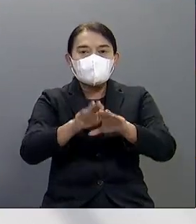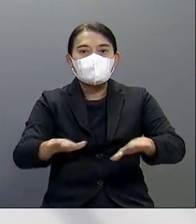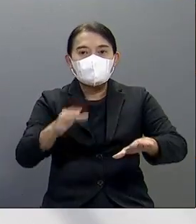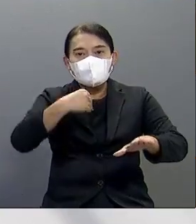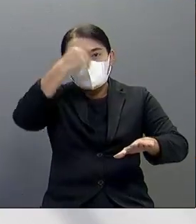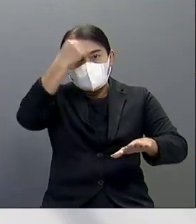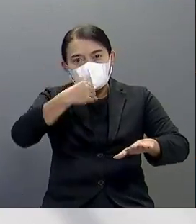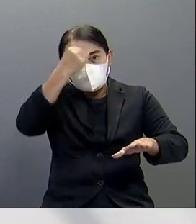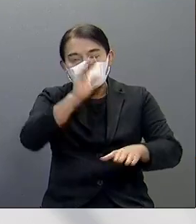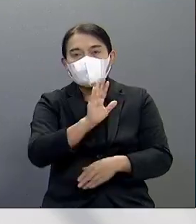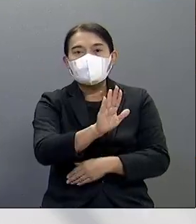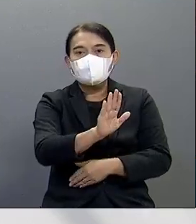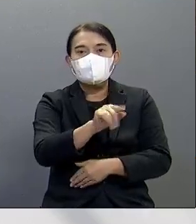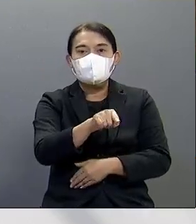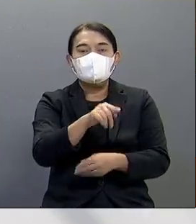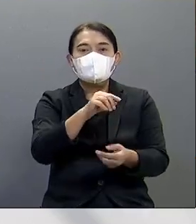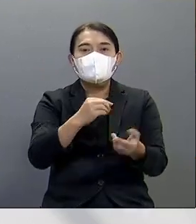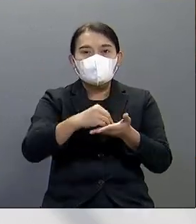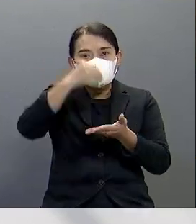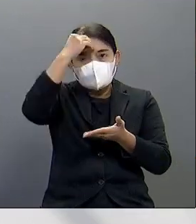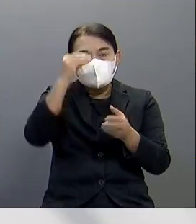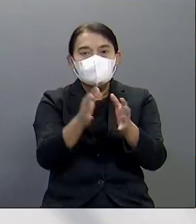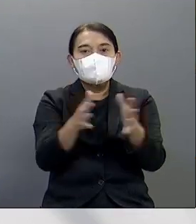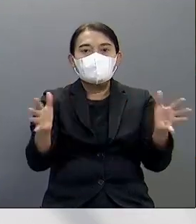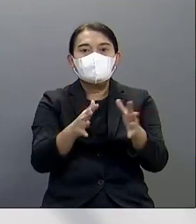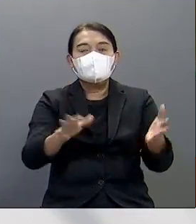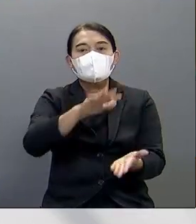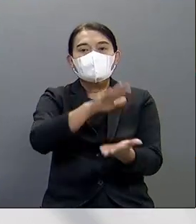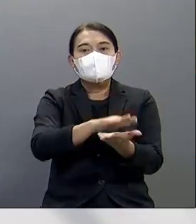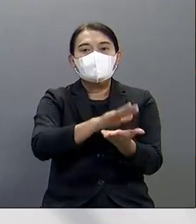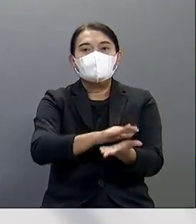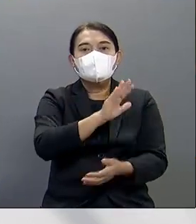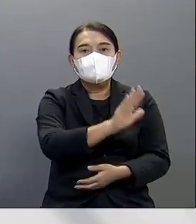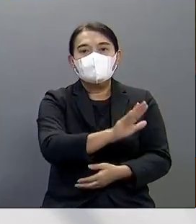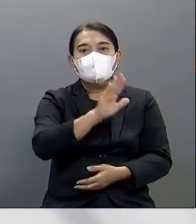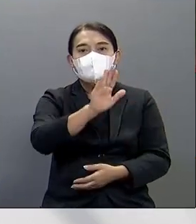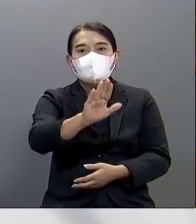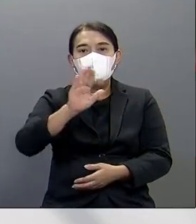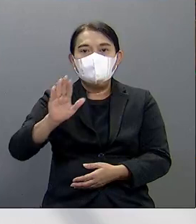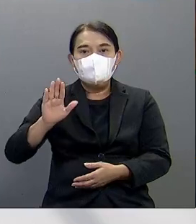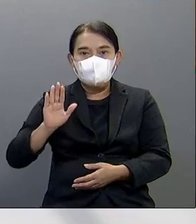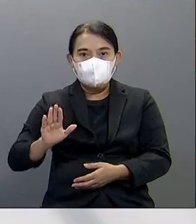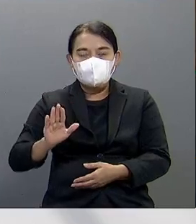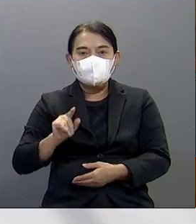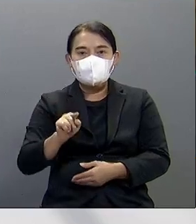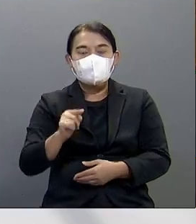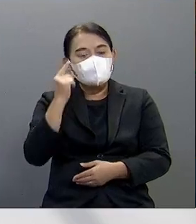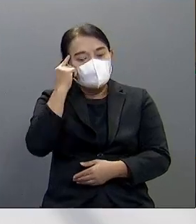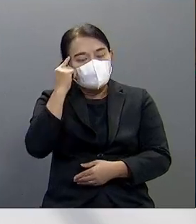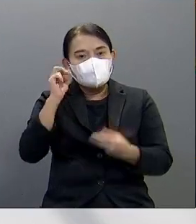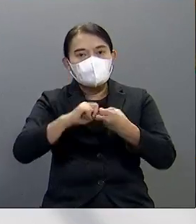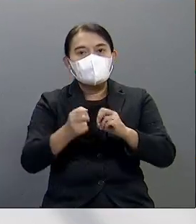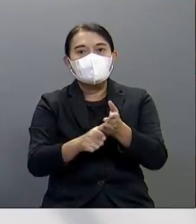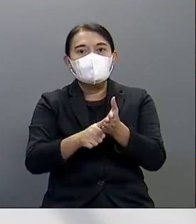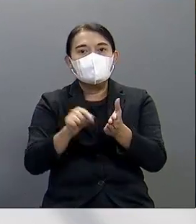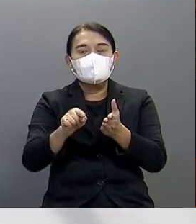รานะครับมีจำนวนมากเนี่ยโดยเฉพาะบริเวณโรงเรียนเนี่ยผมก็เลยจะตัดปัญหาด้วยการที่จะใช้เสาที่เป็นระบบ